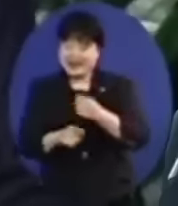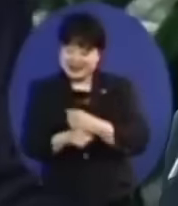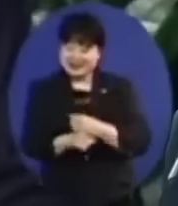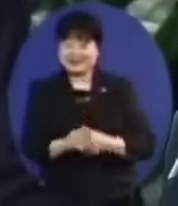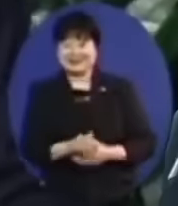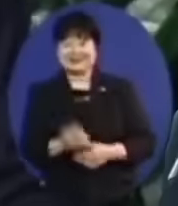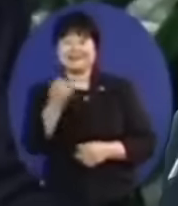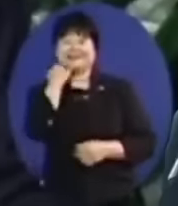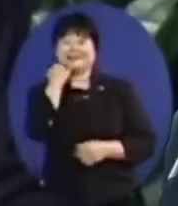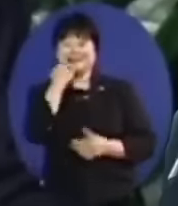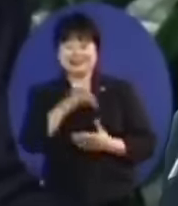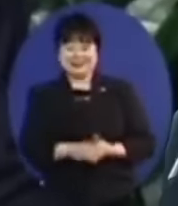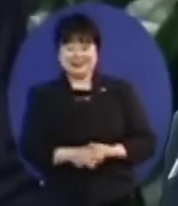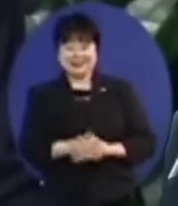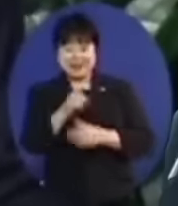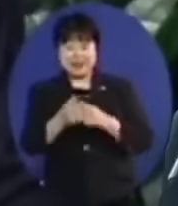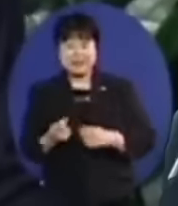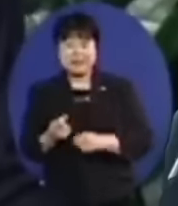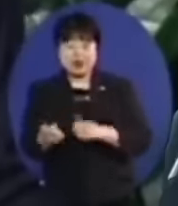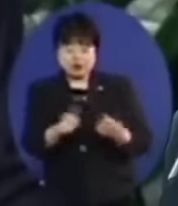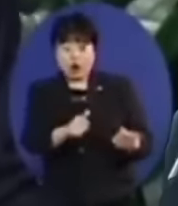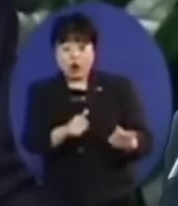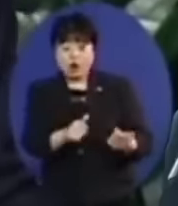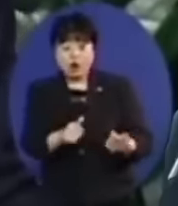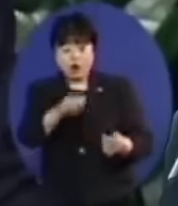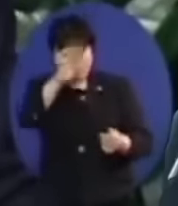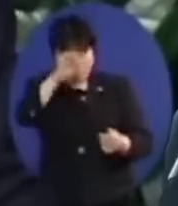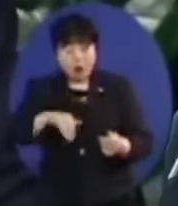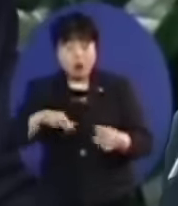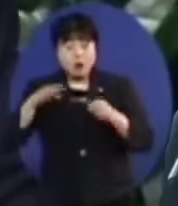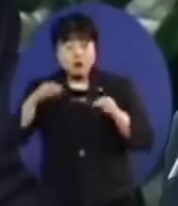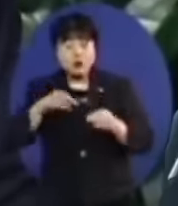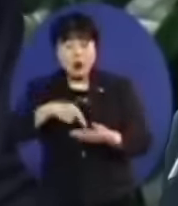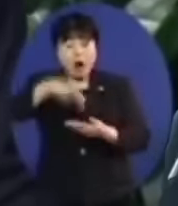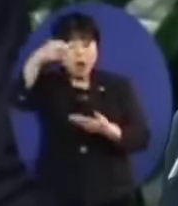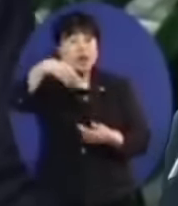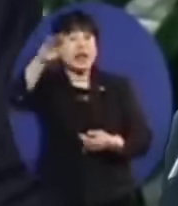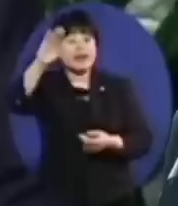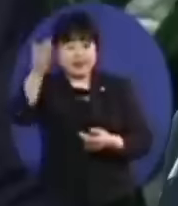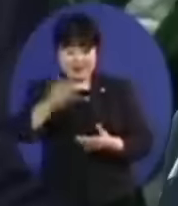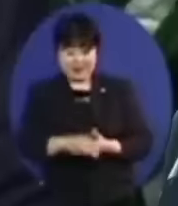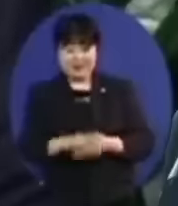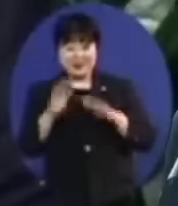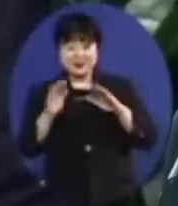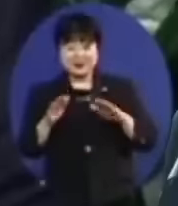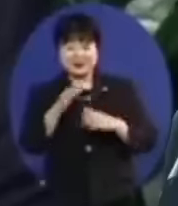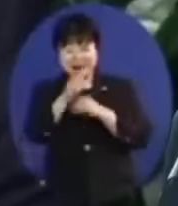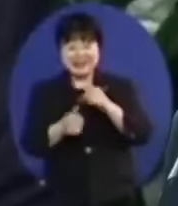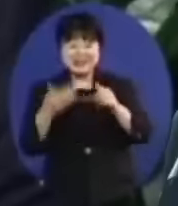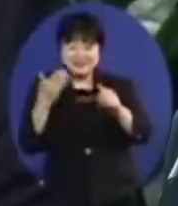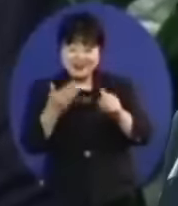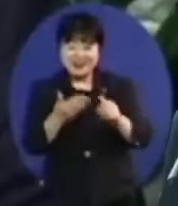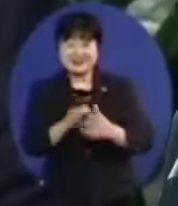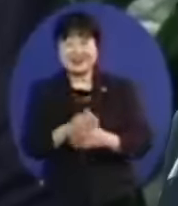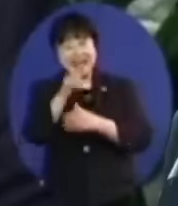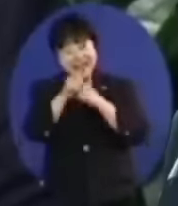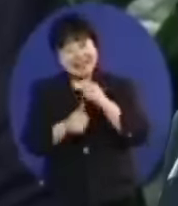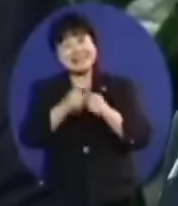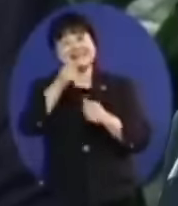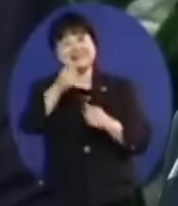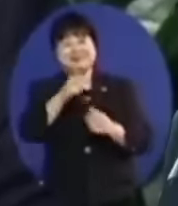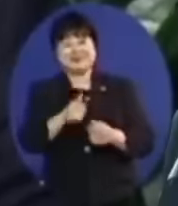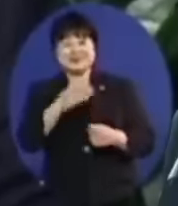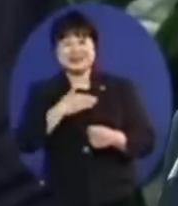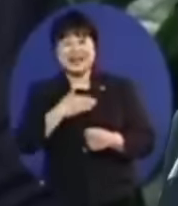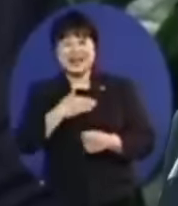죽어요. 그러나 하나님이 빨리 오느라 하면 빨리 가게 돼요. 요 사이도 그래요. 제가 하나님께 늘 기도하기를 하나님